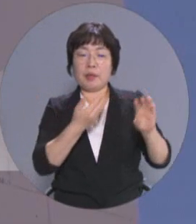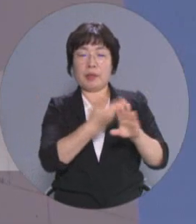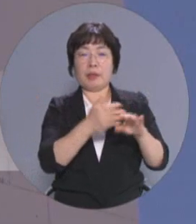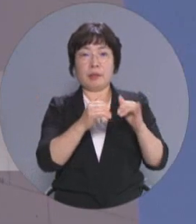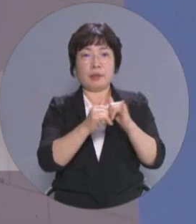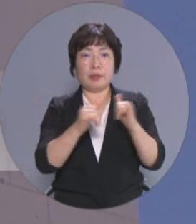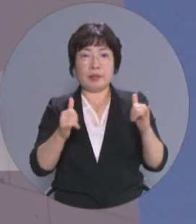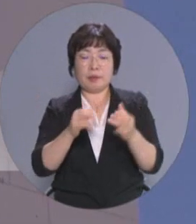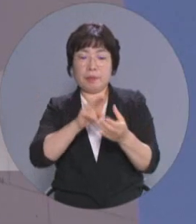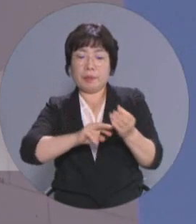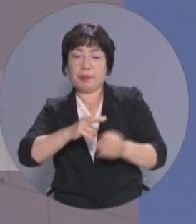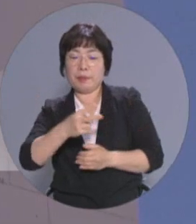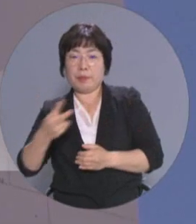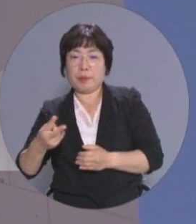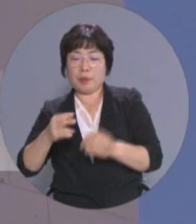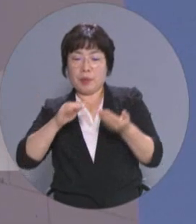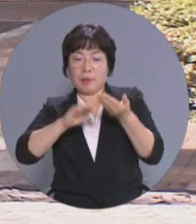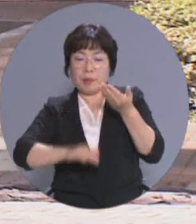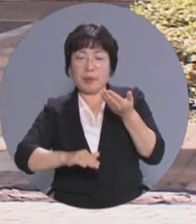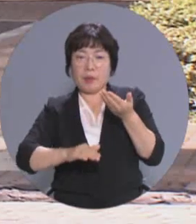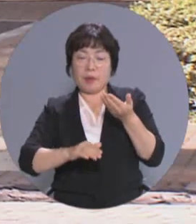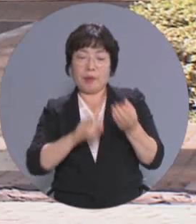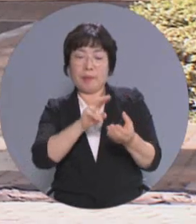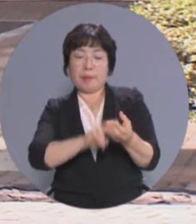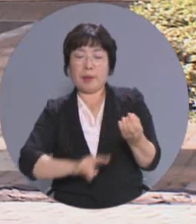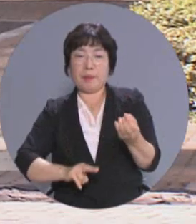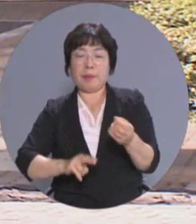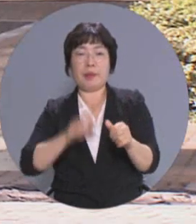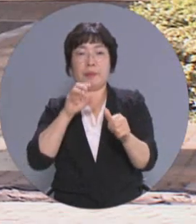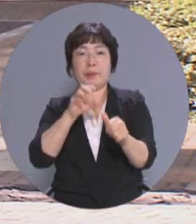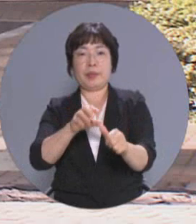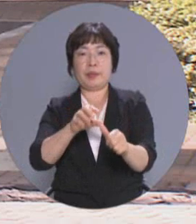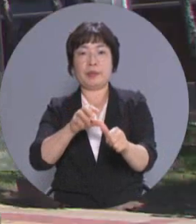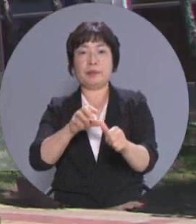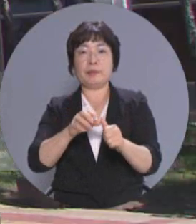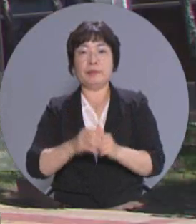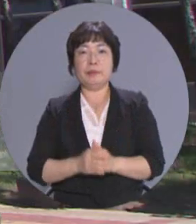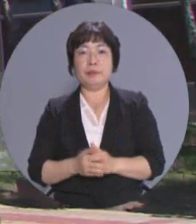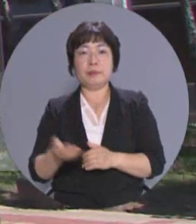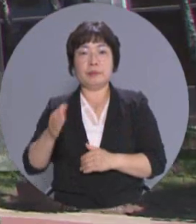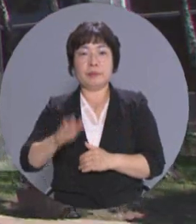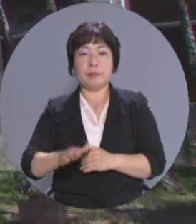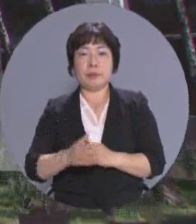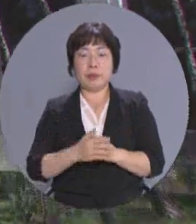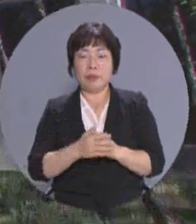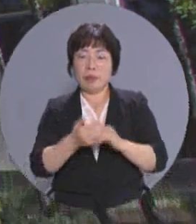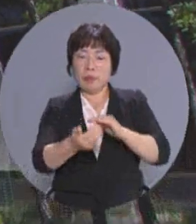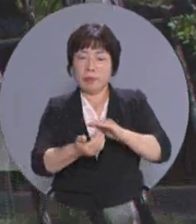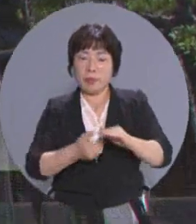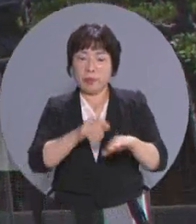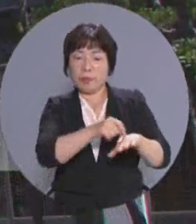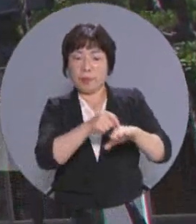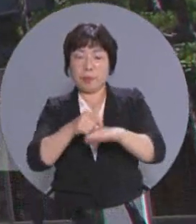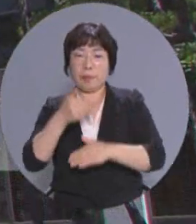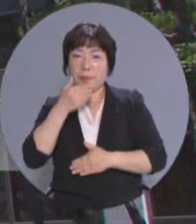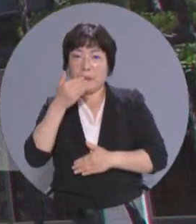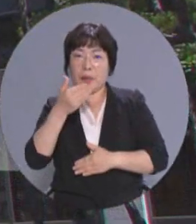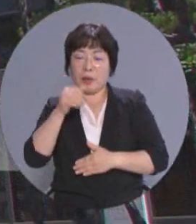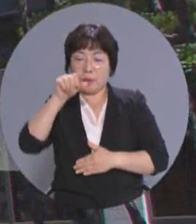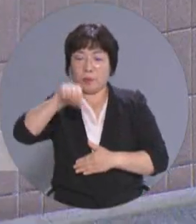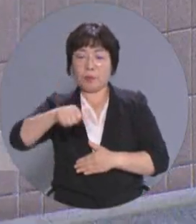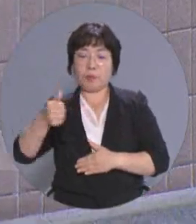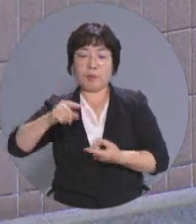제3자이든 분양 전환 가격 이하로 매각하도록 강제했습니다. 하지만 소급 적용이 가능하다는 점에서